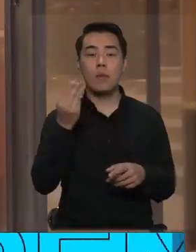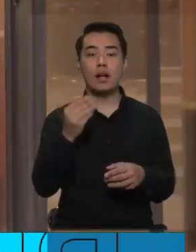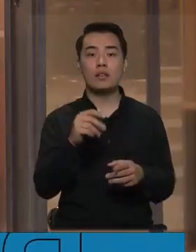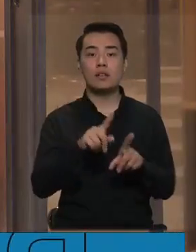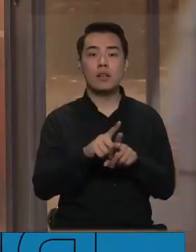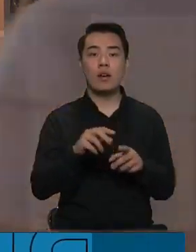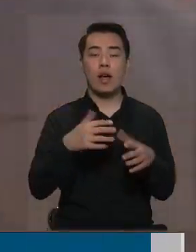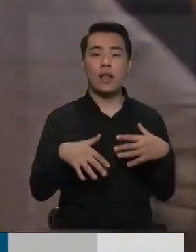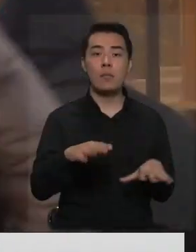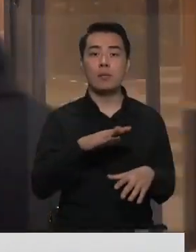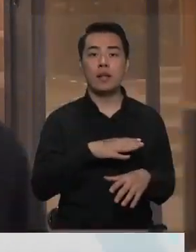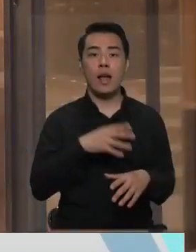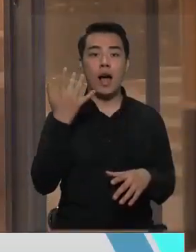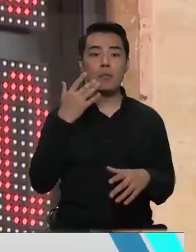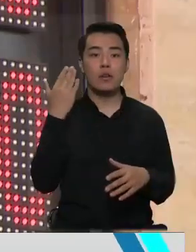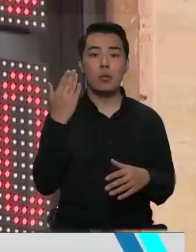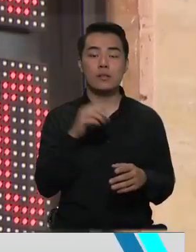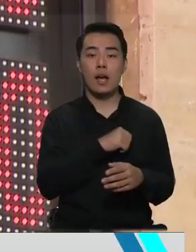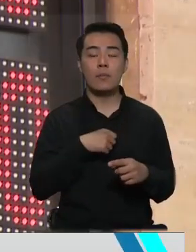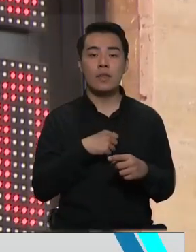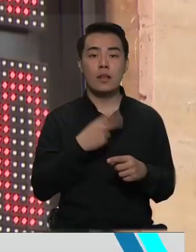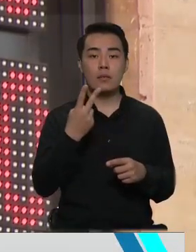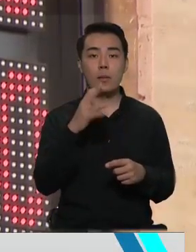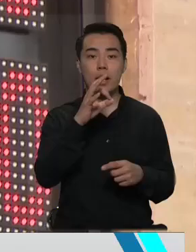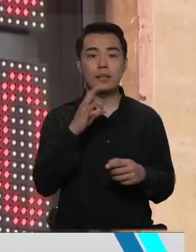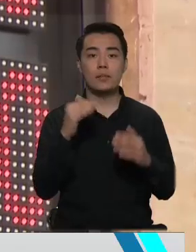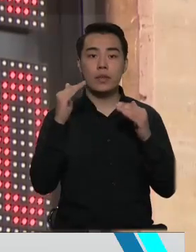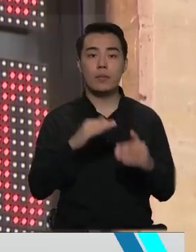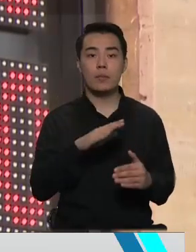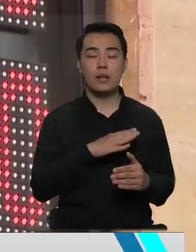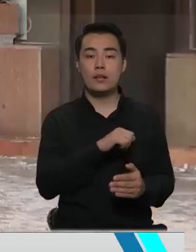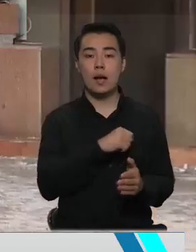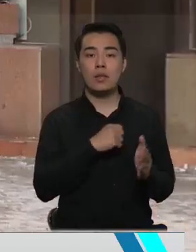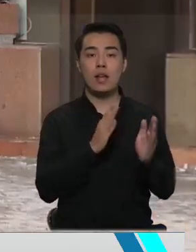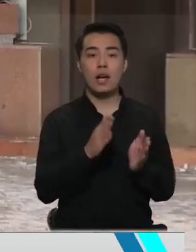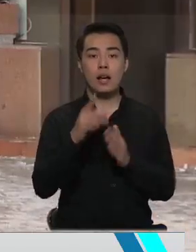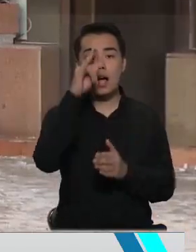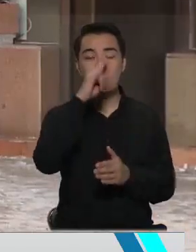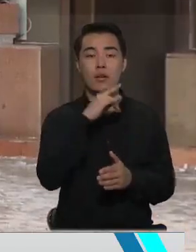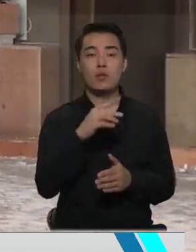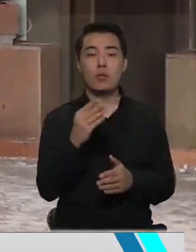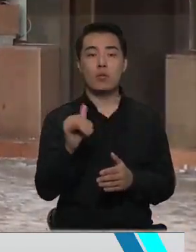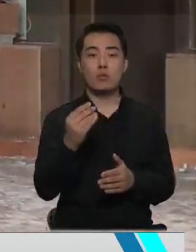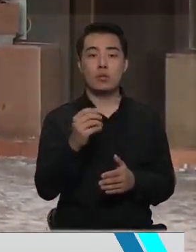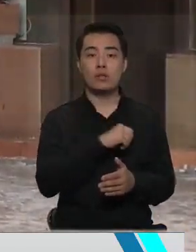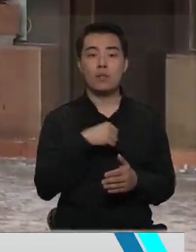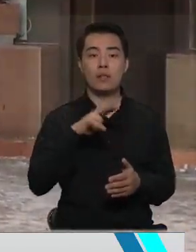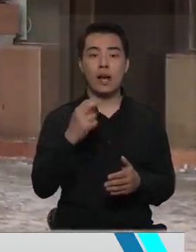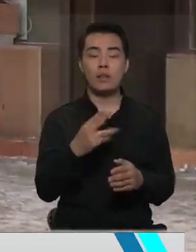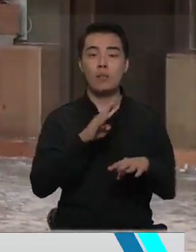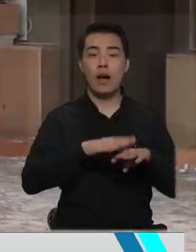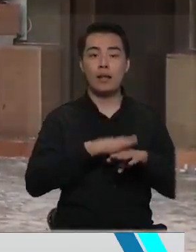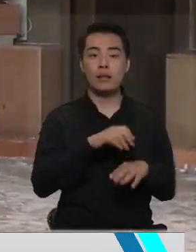рынков ослабли к американцу в среднем на 2 процента сложившийся в Казахстане курс в Национальном банке